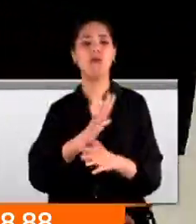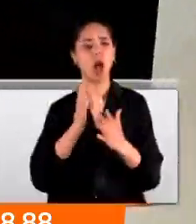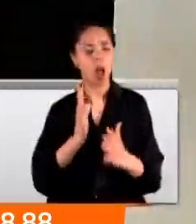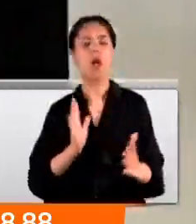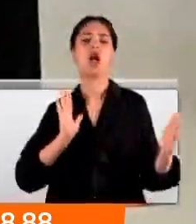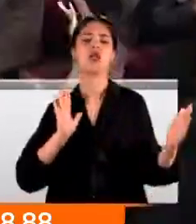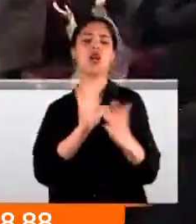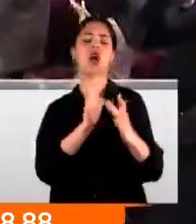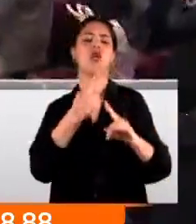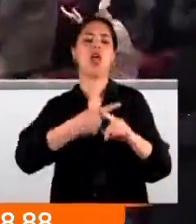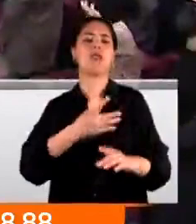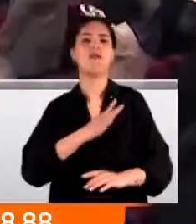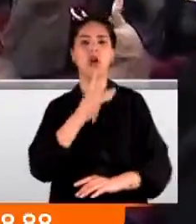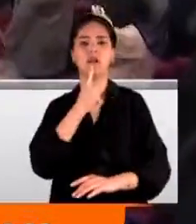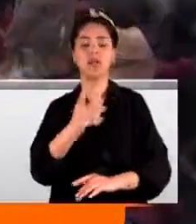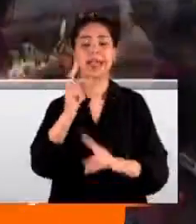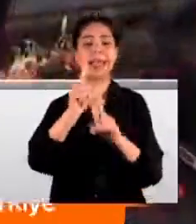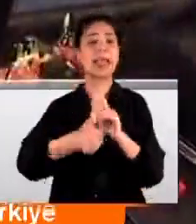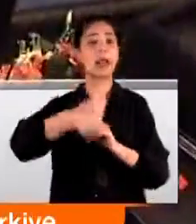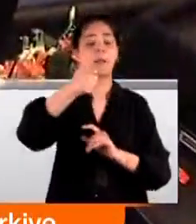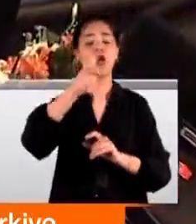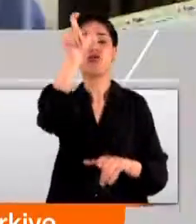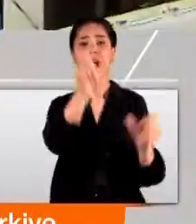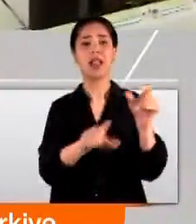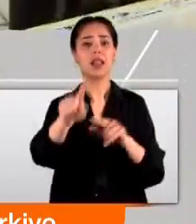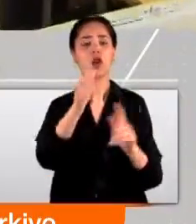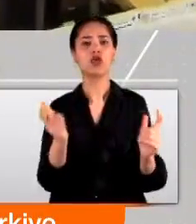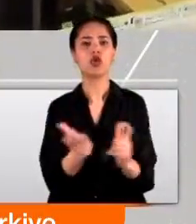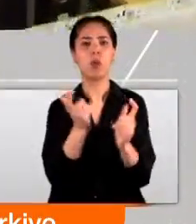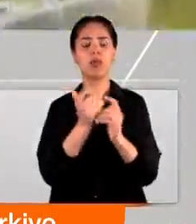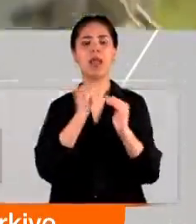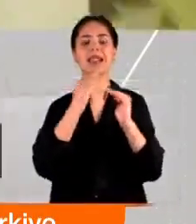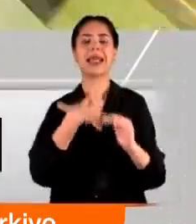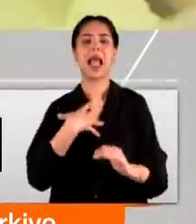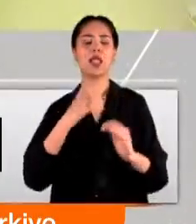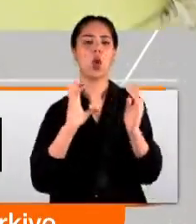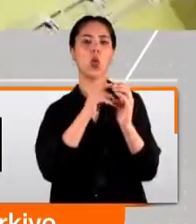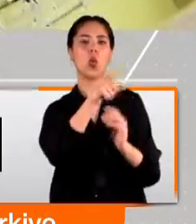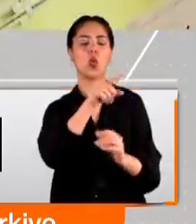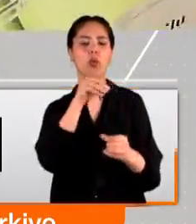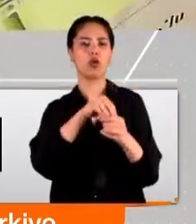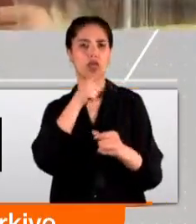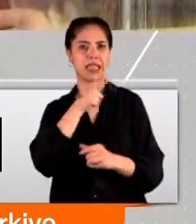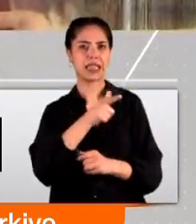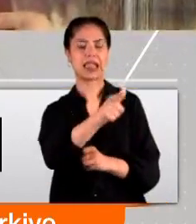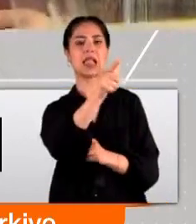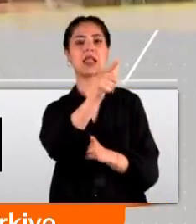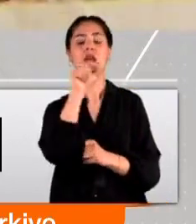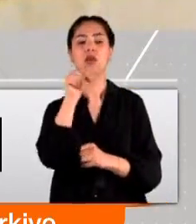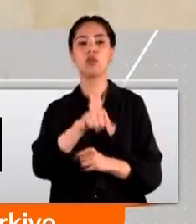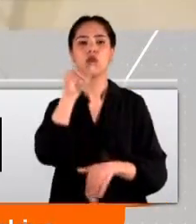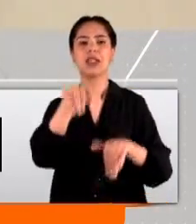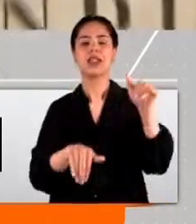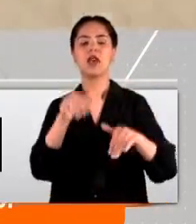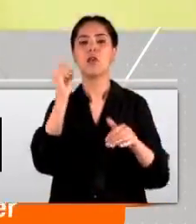diye ekledi. İl başkanları toplantısında teşkilatına seslendi. Bu seçim AK Parti için, Tayyip Erdoğan için